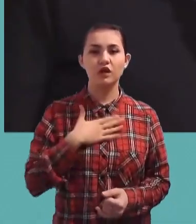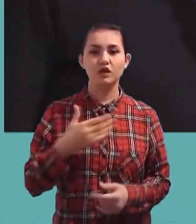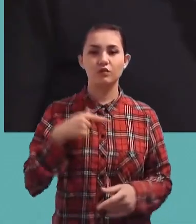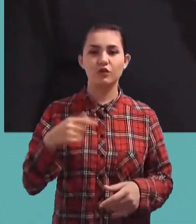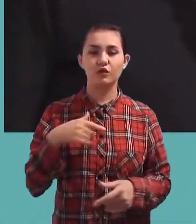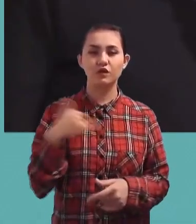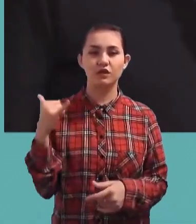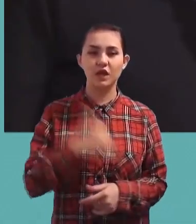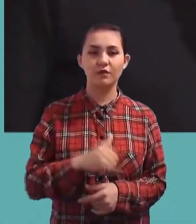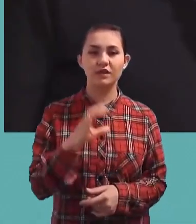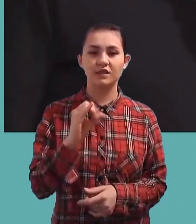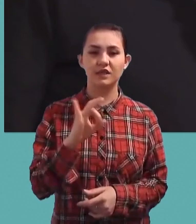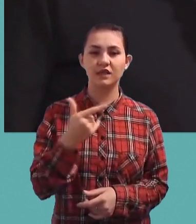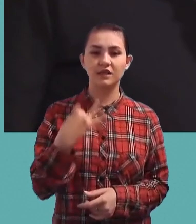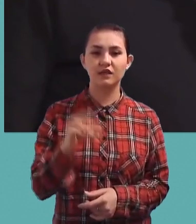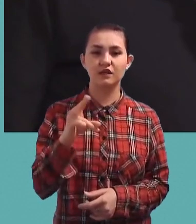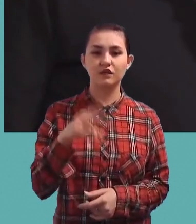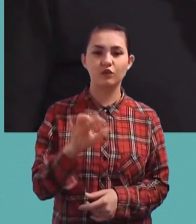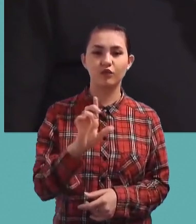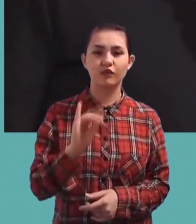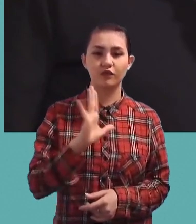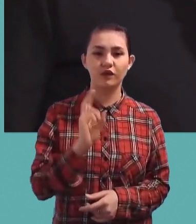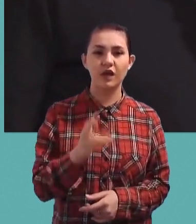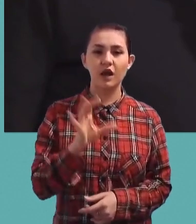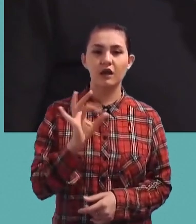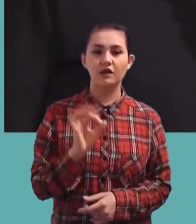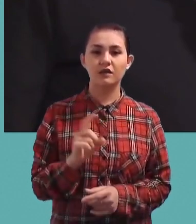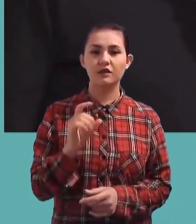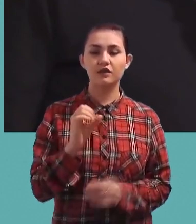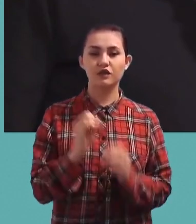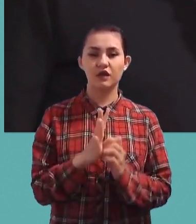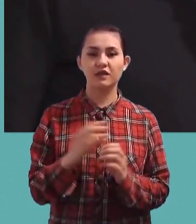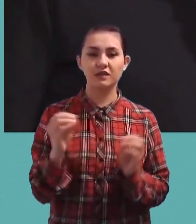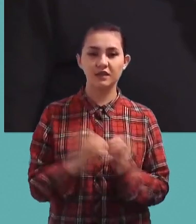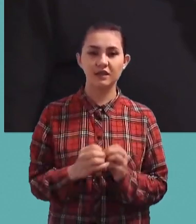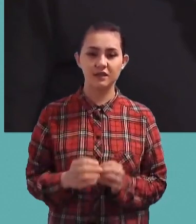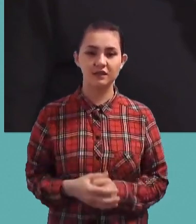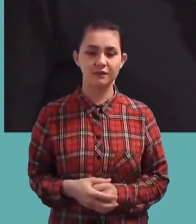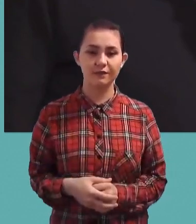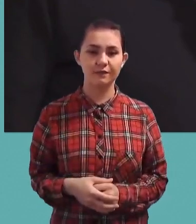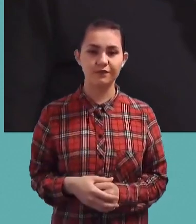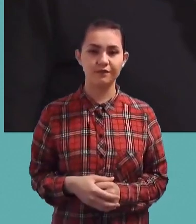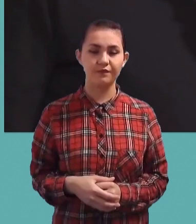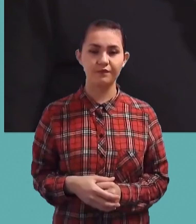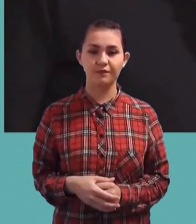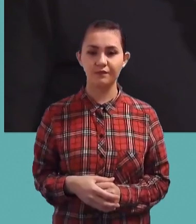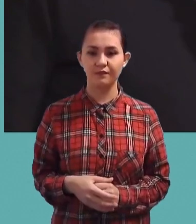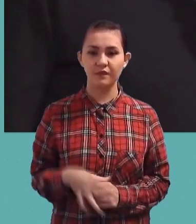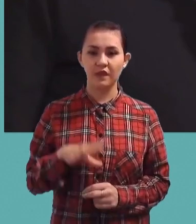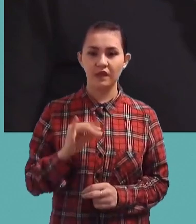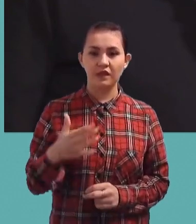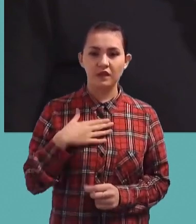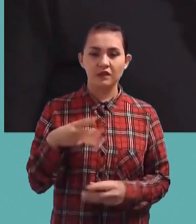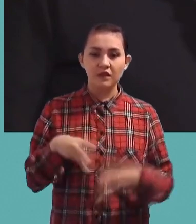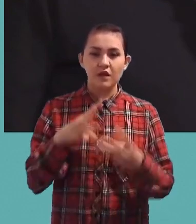Дубовим, генеральним директором АТП 11410. Пане Сергію, я вас вітаю. Добрий день. І ще з нами на зв'язку